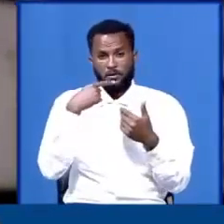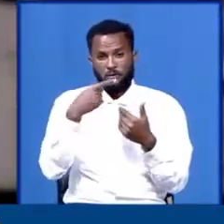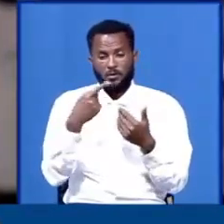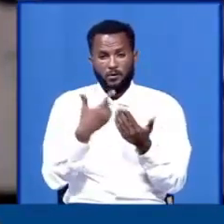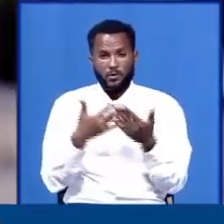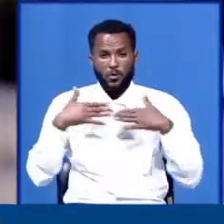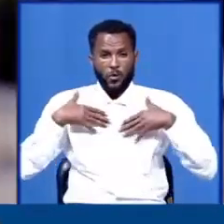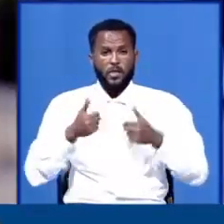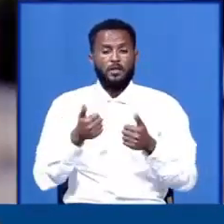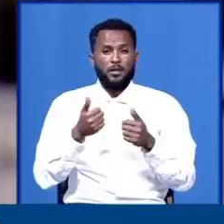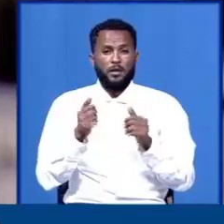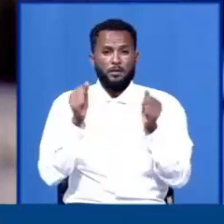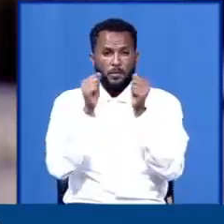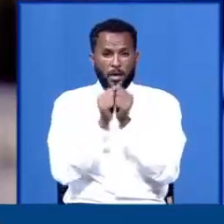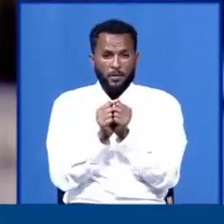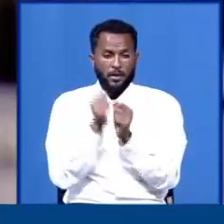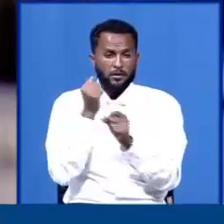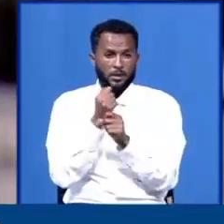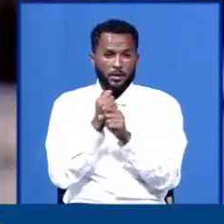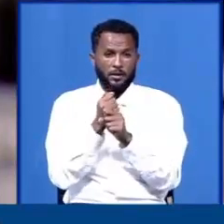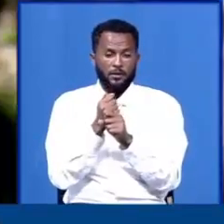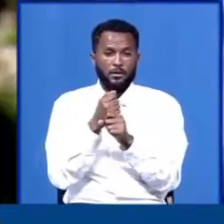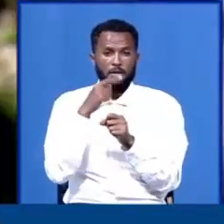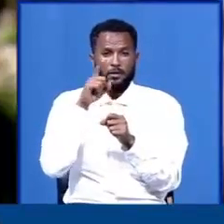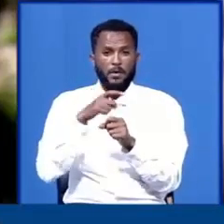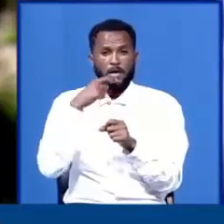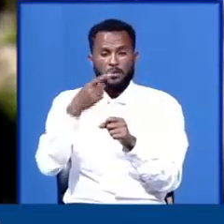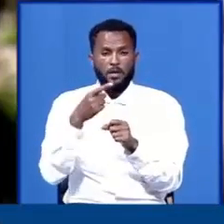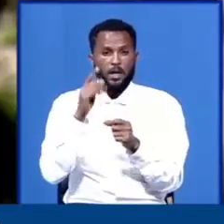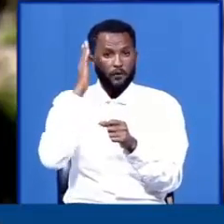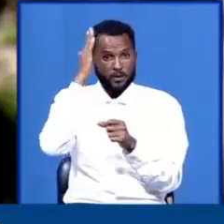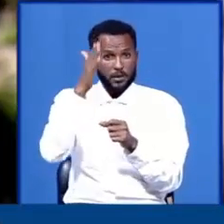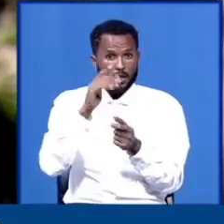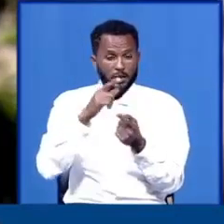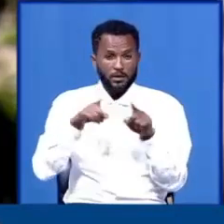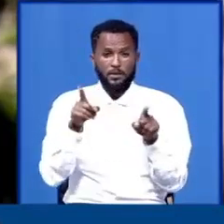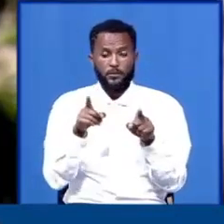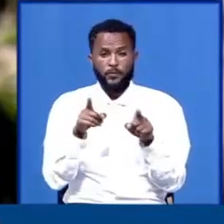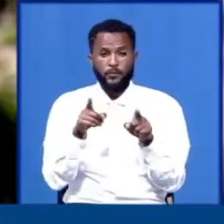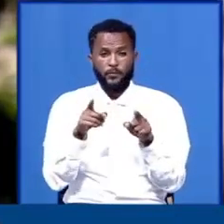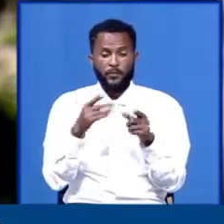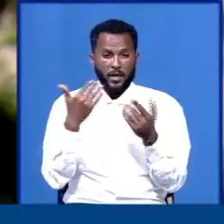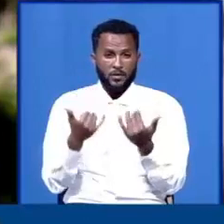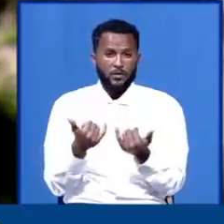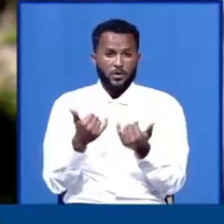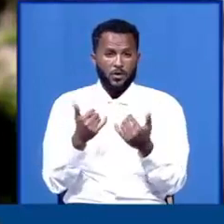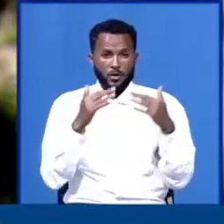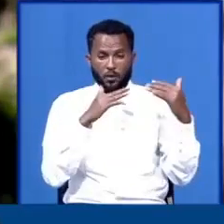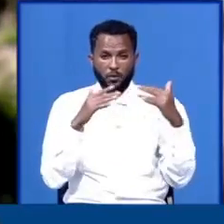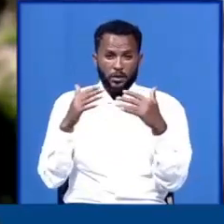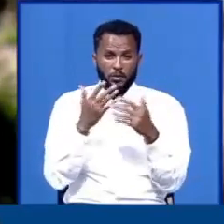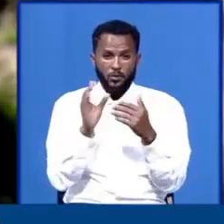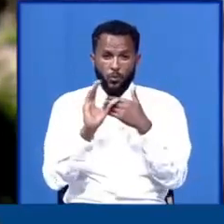ኣብ ዘለለ ወጣትስ ኩሉና ብሓባር ገይርና ንሰርሓ ክፈና ኢሉ ካብ ኣብ ቀፃሊ ግን እቲ ናይ ፖስትዋር ኣሎ ፀገም ስኡ